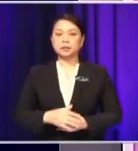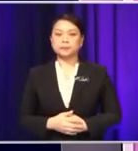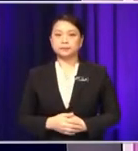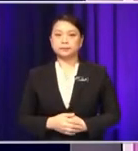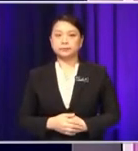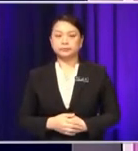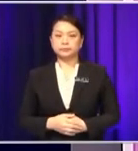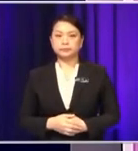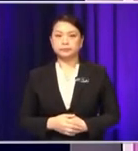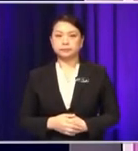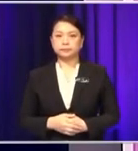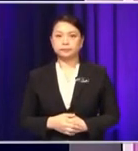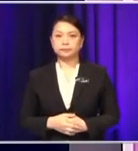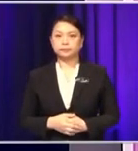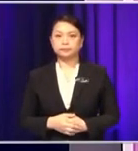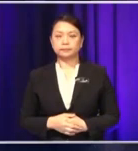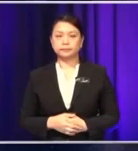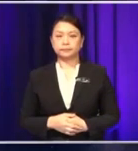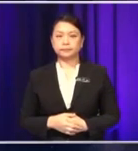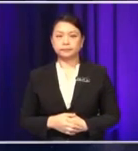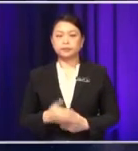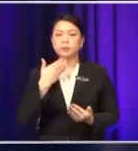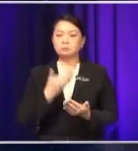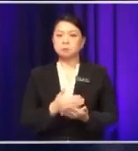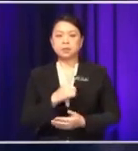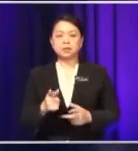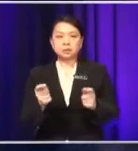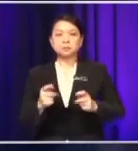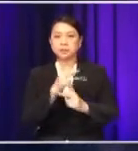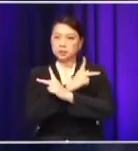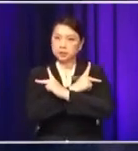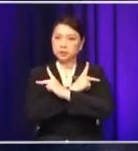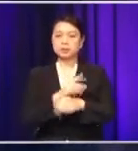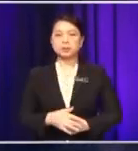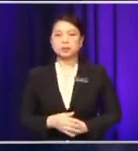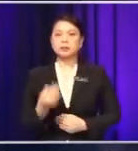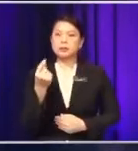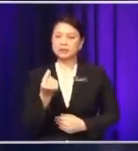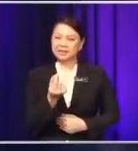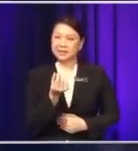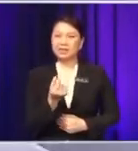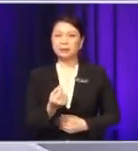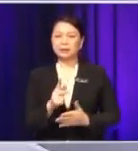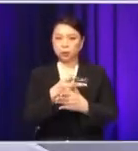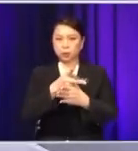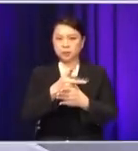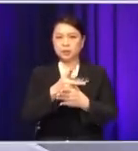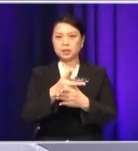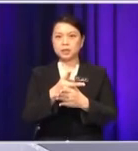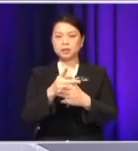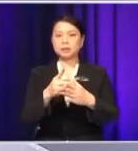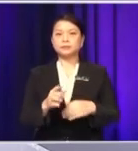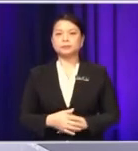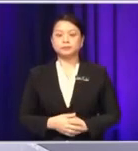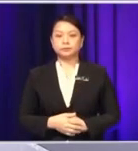bincangkan dalam segmen ini, Ria. Okey, baiklah, terima kasih Tuan Zamri. Itu dia sedikit perkongsian mengenai dasar dan juga konsep